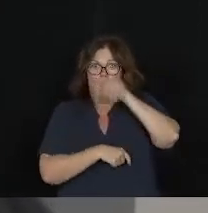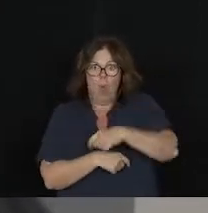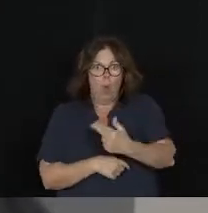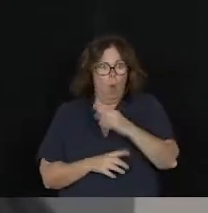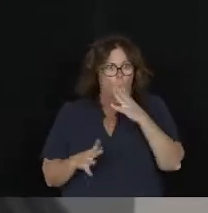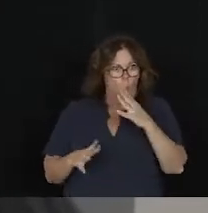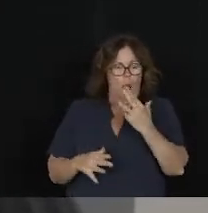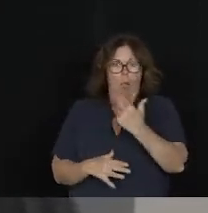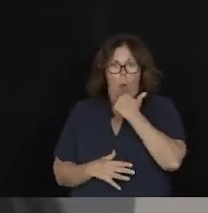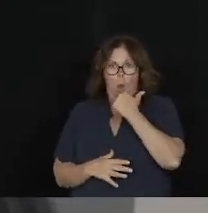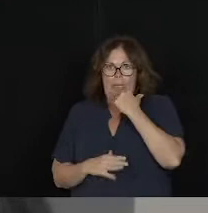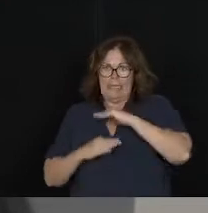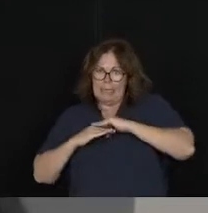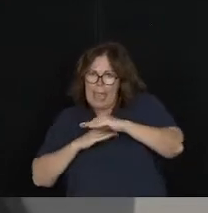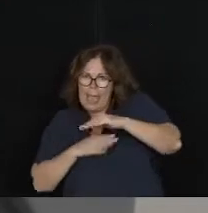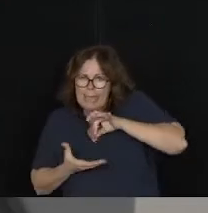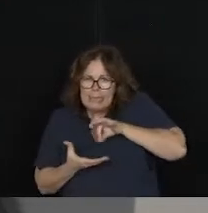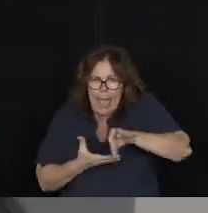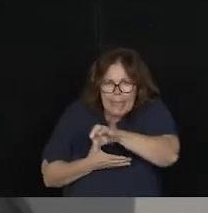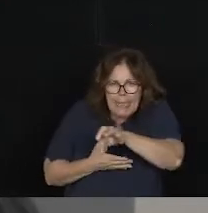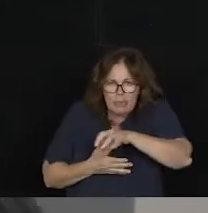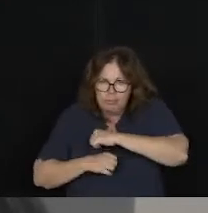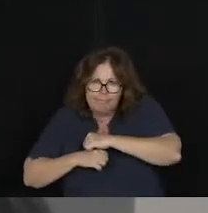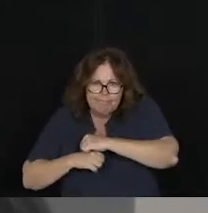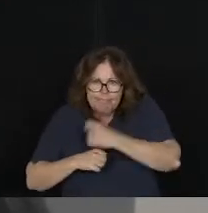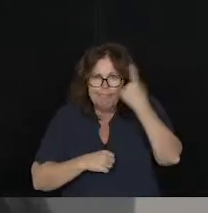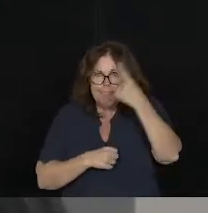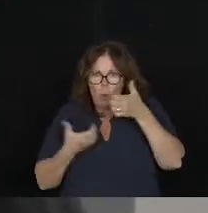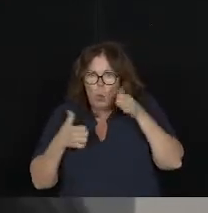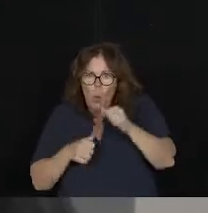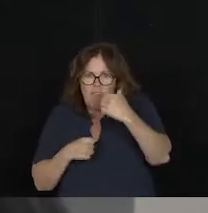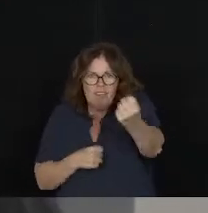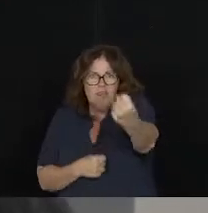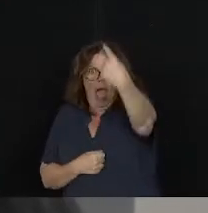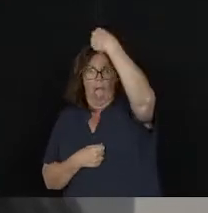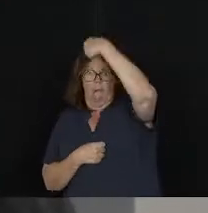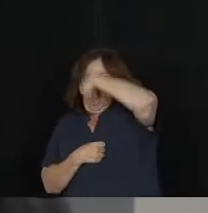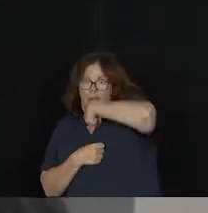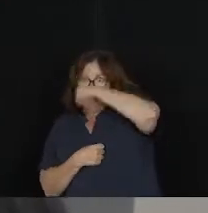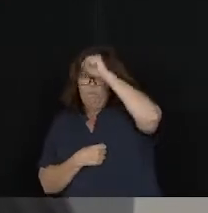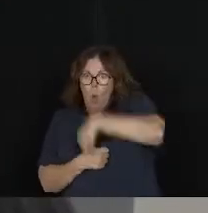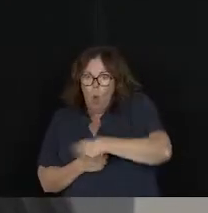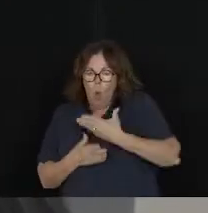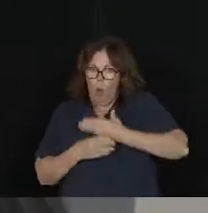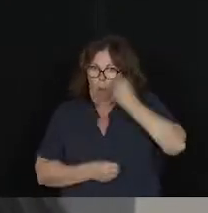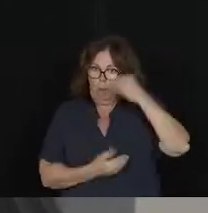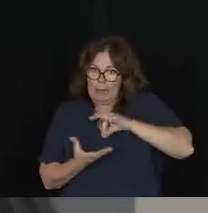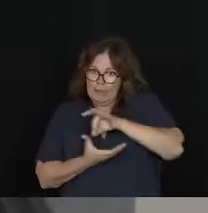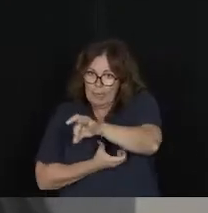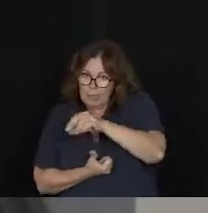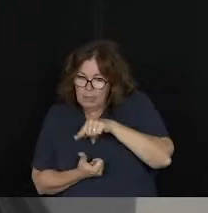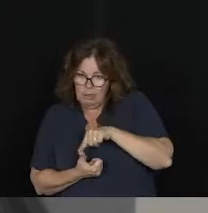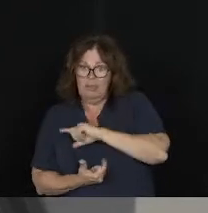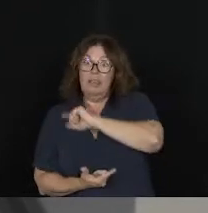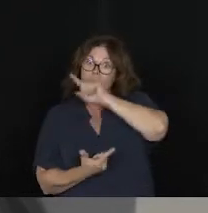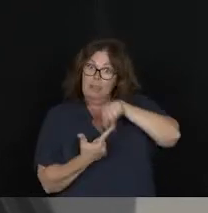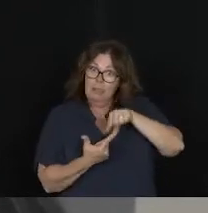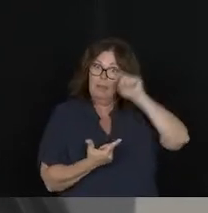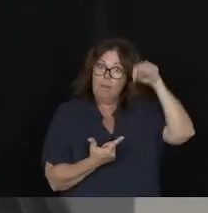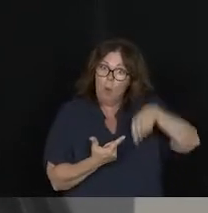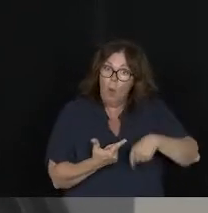servir des avantages du terrain pour donner le moins de prise possible au feu. Il faut apprendre à